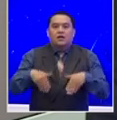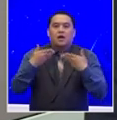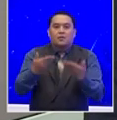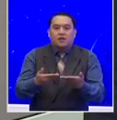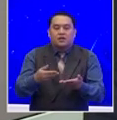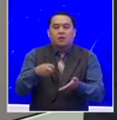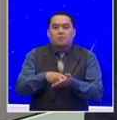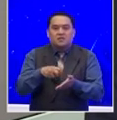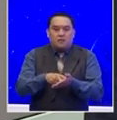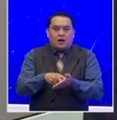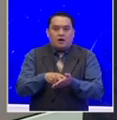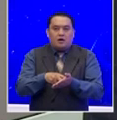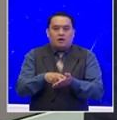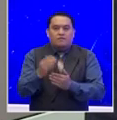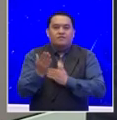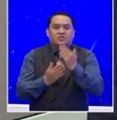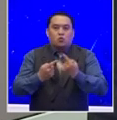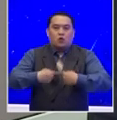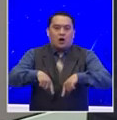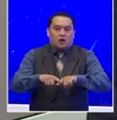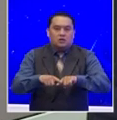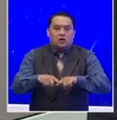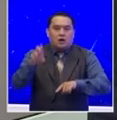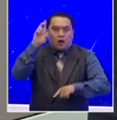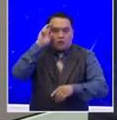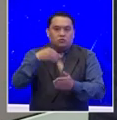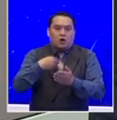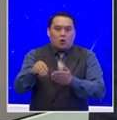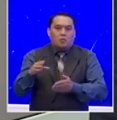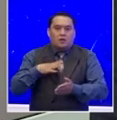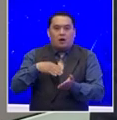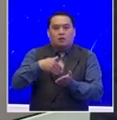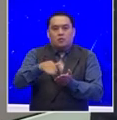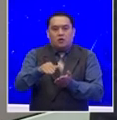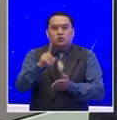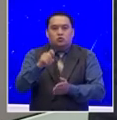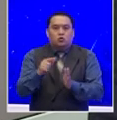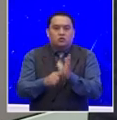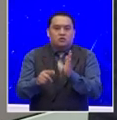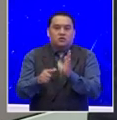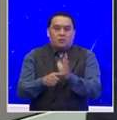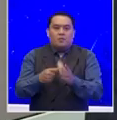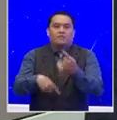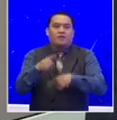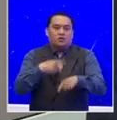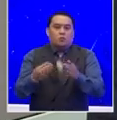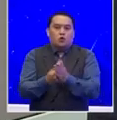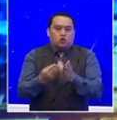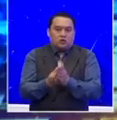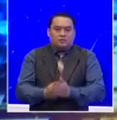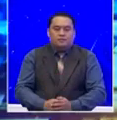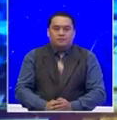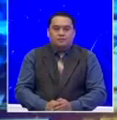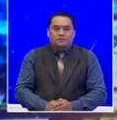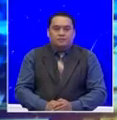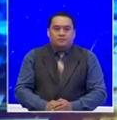письма на вышестоящее руководство. Эти государственные закупки были отменены, и 187 миллионов были возвращены в бюджет.